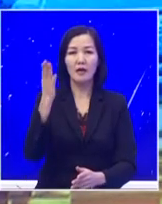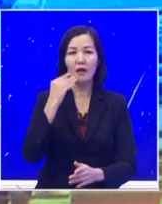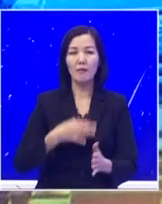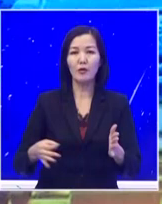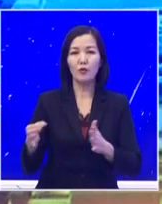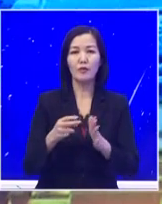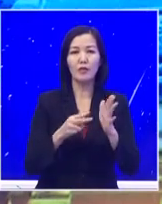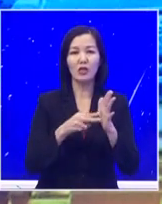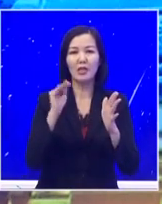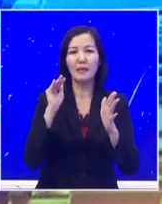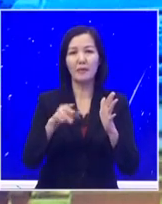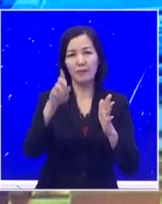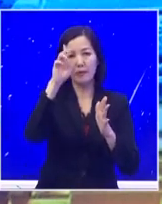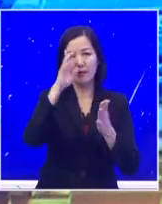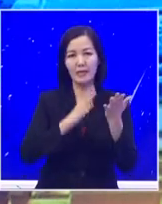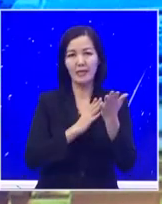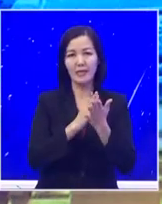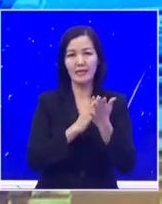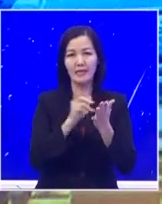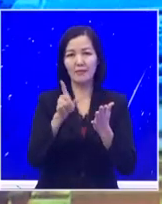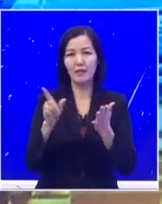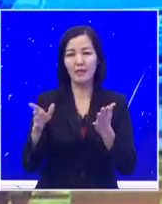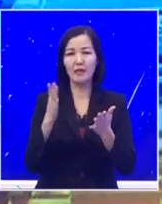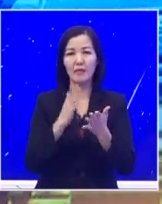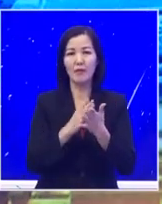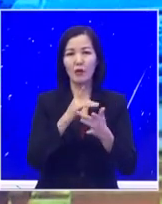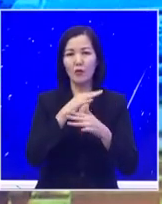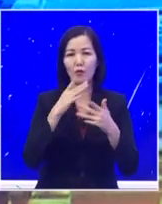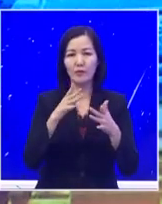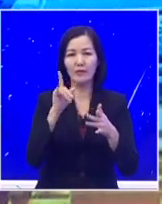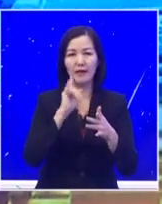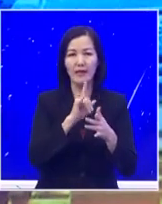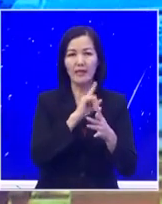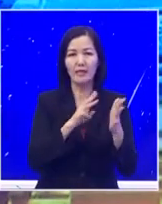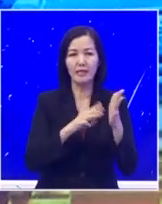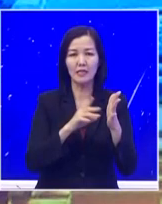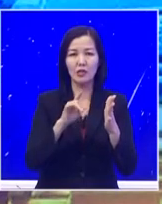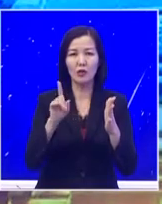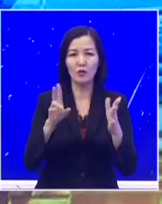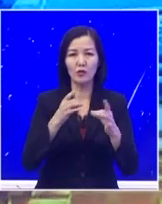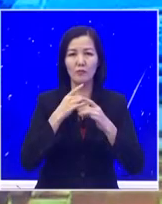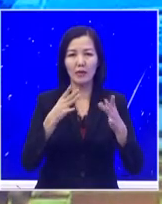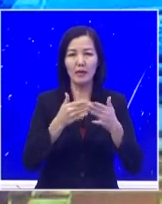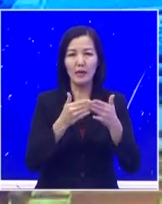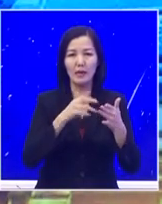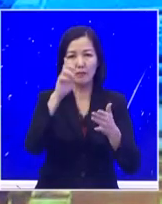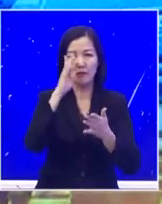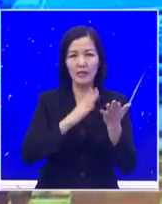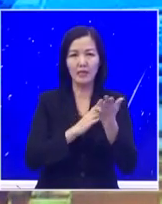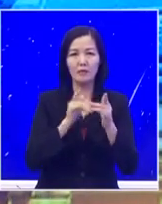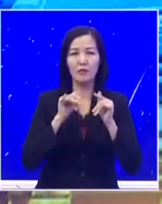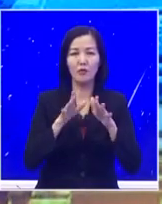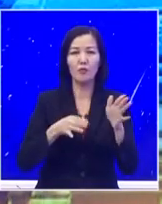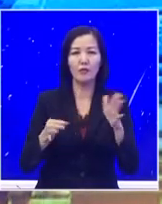Облыста 7000-нан аса мемлекеттік қызметкер бар, оның тең жартысынан астамы елдер. 8-ші наурыз мерекесі қарсаңында мемлекеттік қызмет